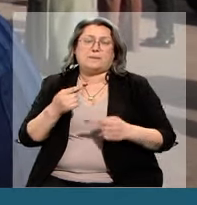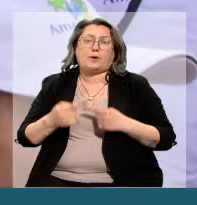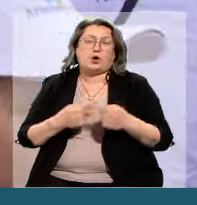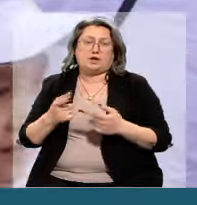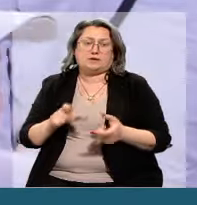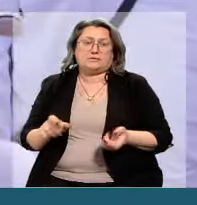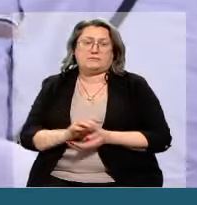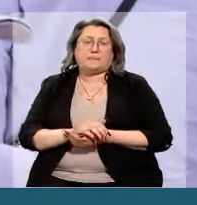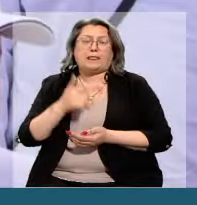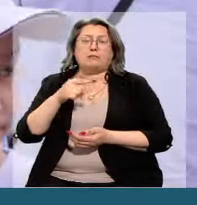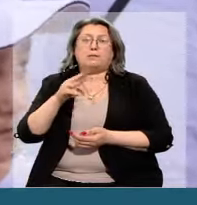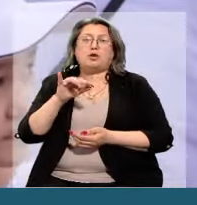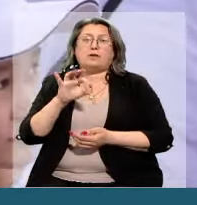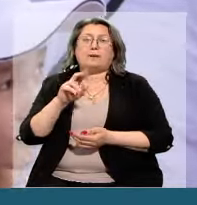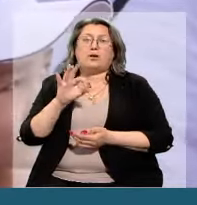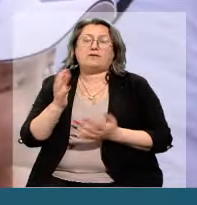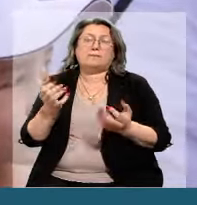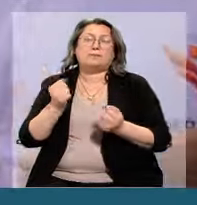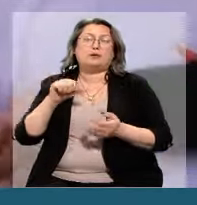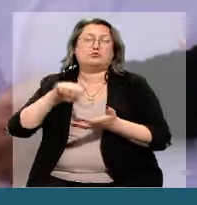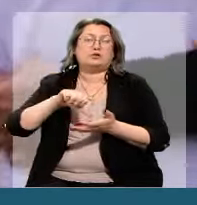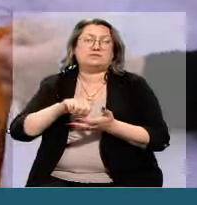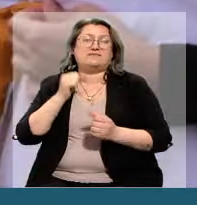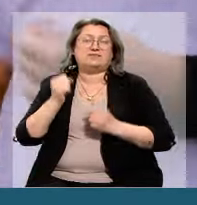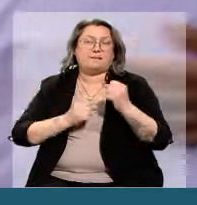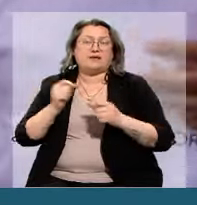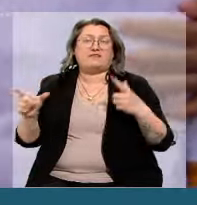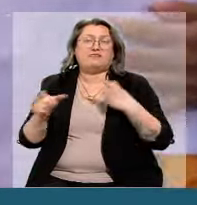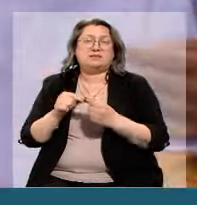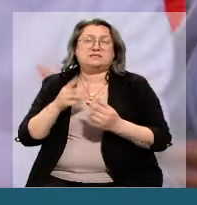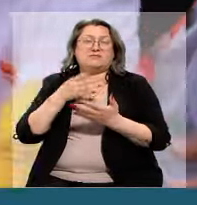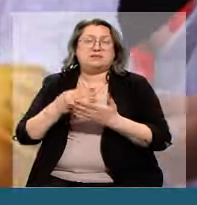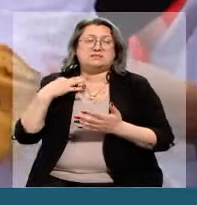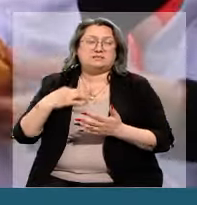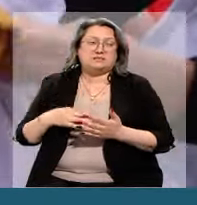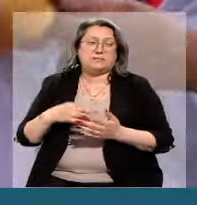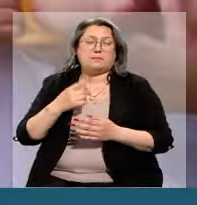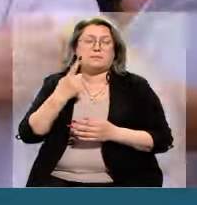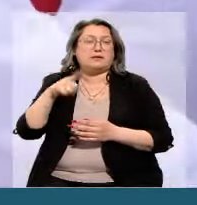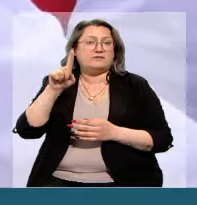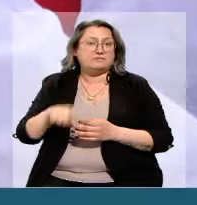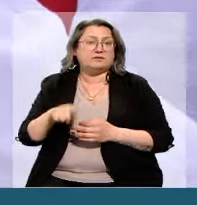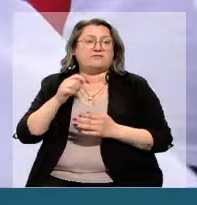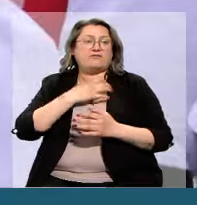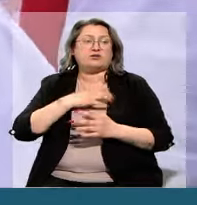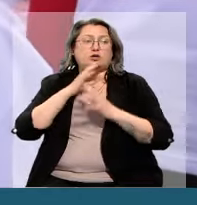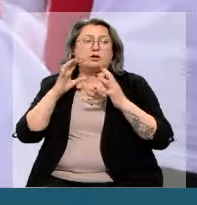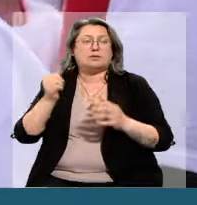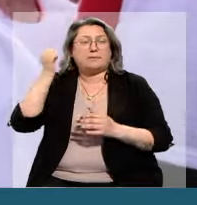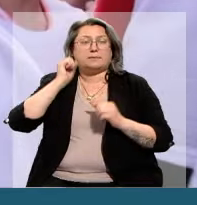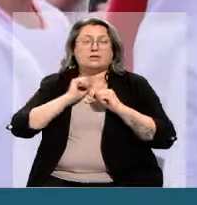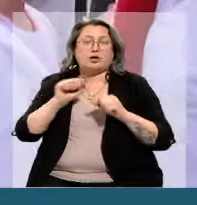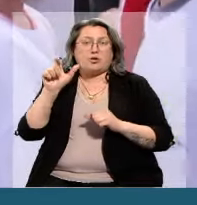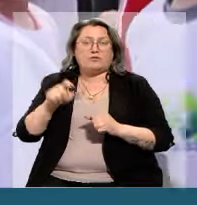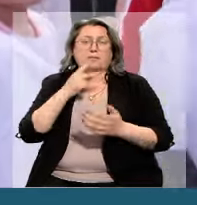поколения. Гульмира Молдабекова принимает участие в забеге вместе со своим сыном. Прежде всего, важно сохранить память героев